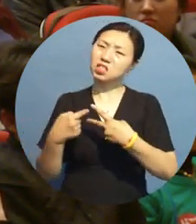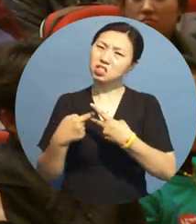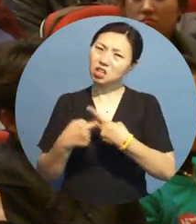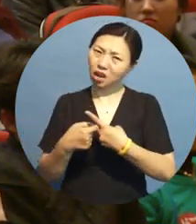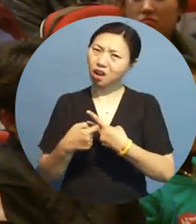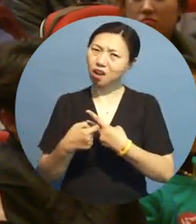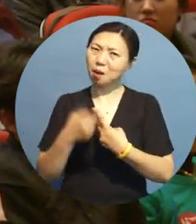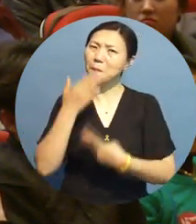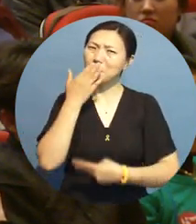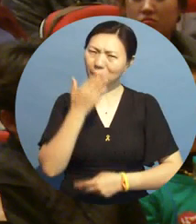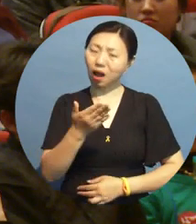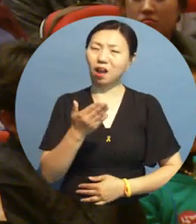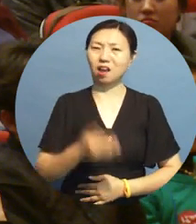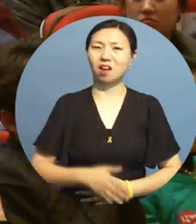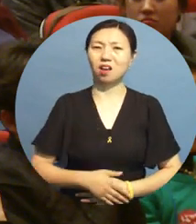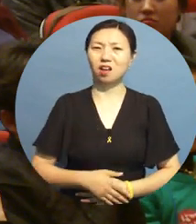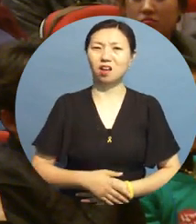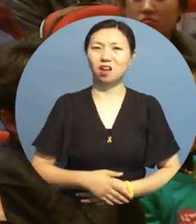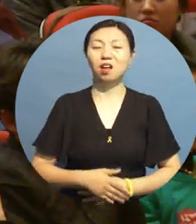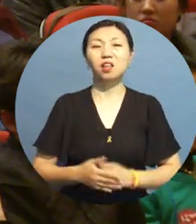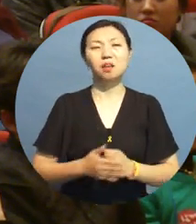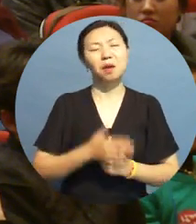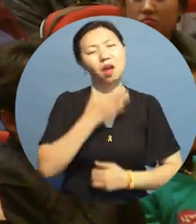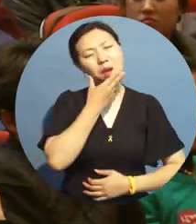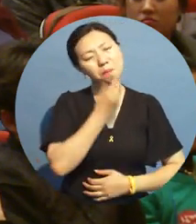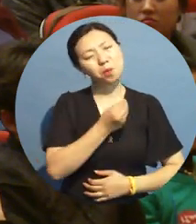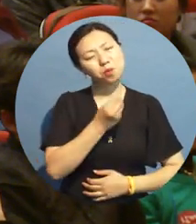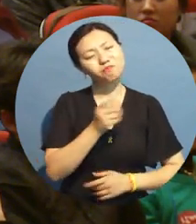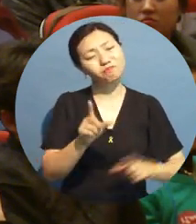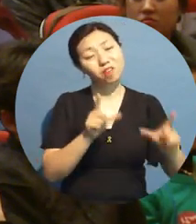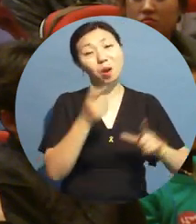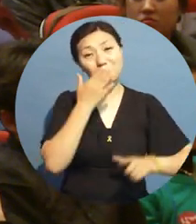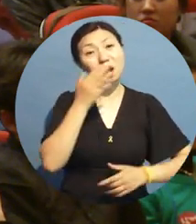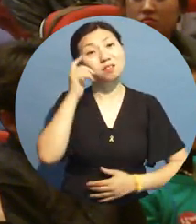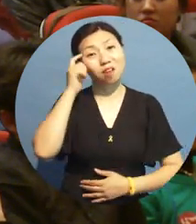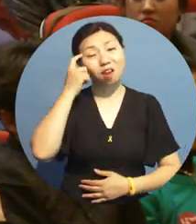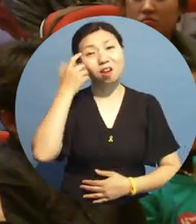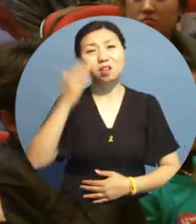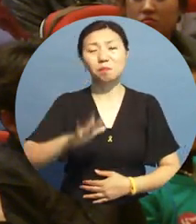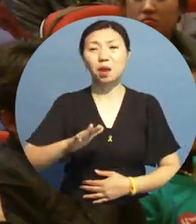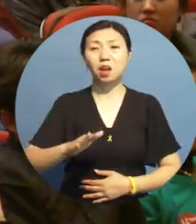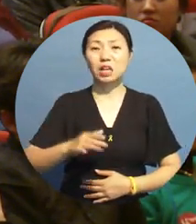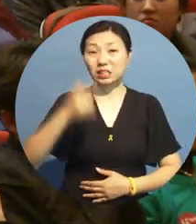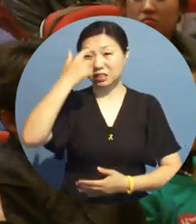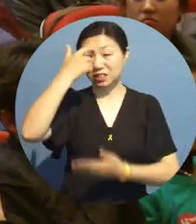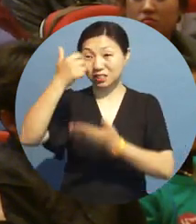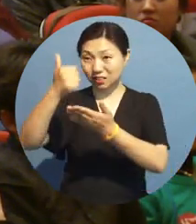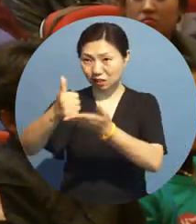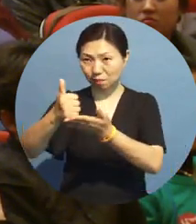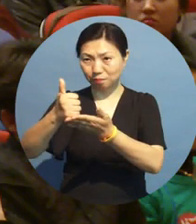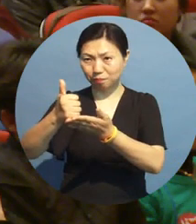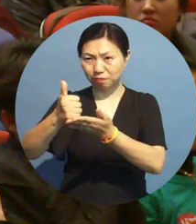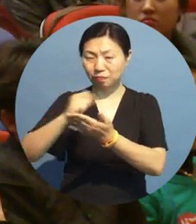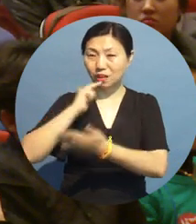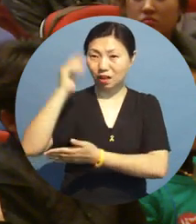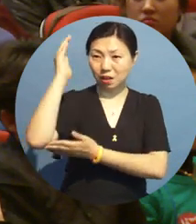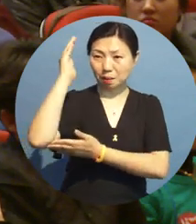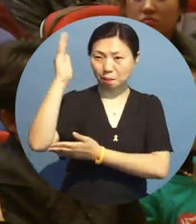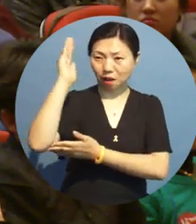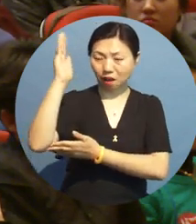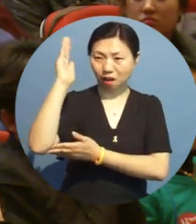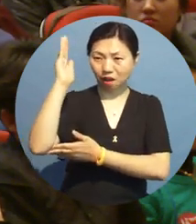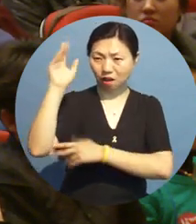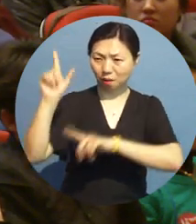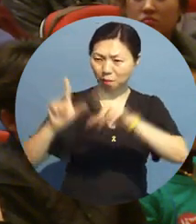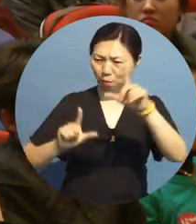왜 아버지께서 그런 말씀 하시는지 이해가 돼서 행복하게 살수 있을 것 같긴 한데, 스님 이제 즉문즉설